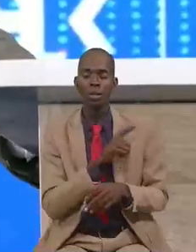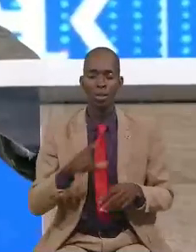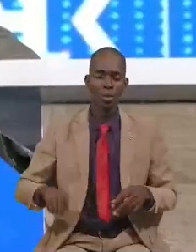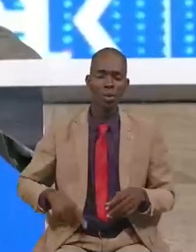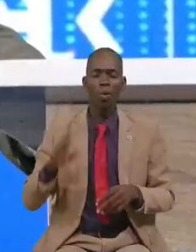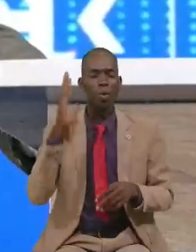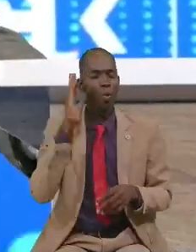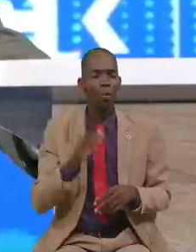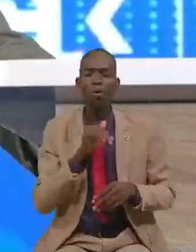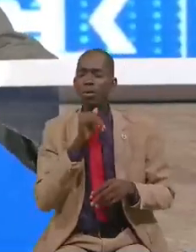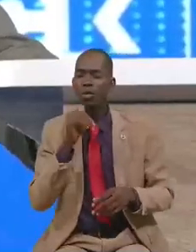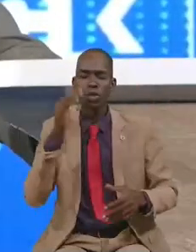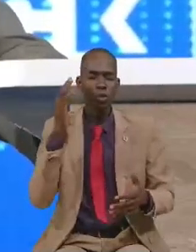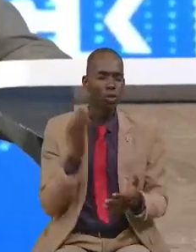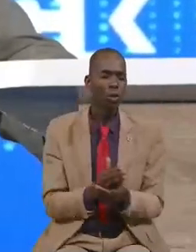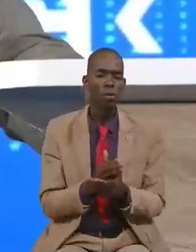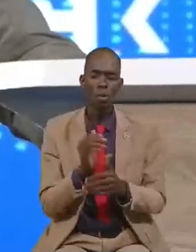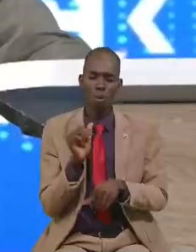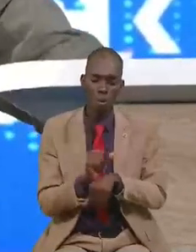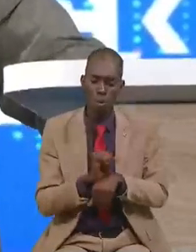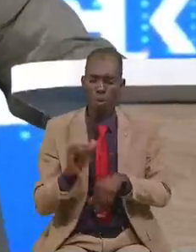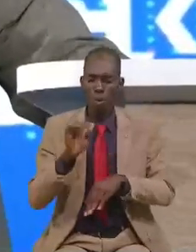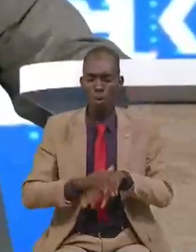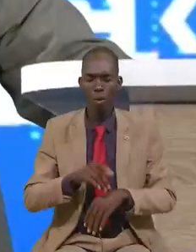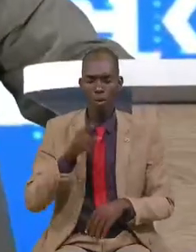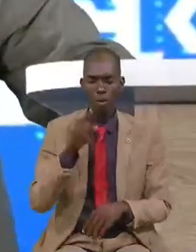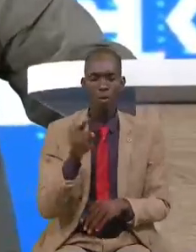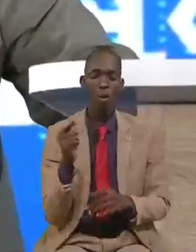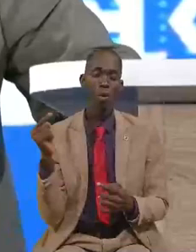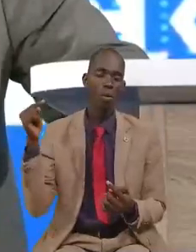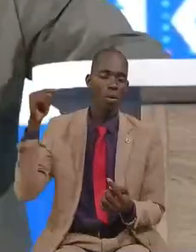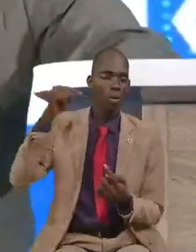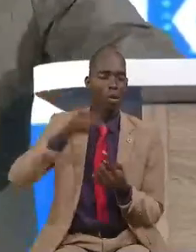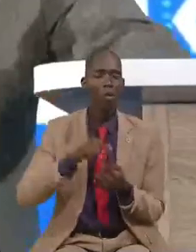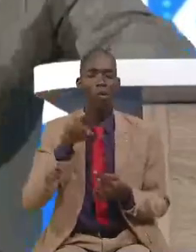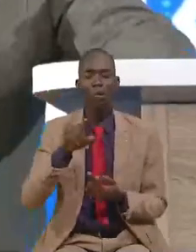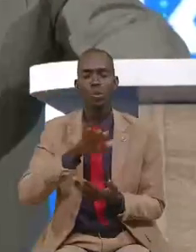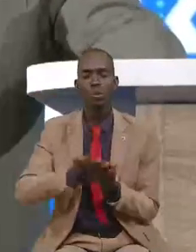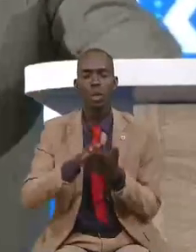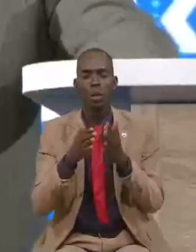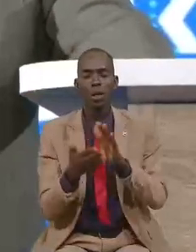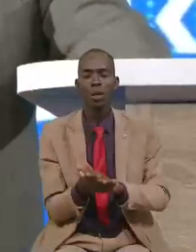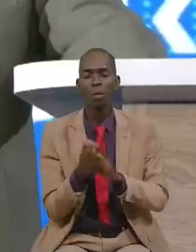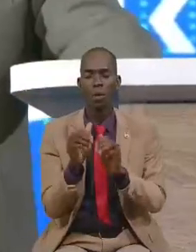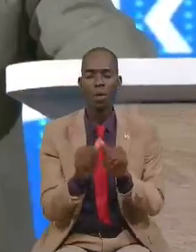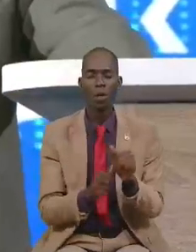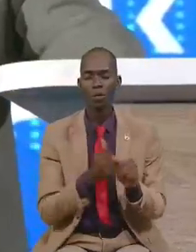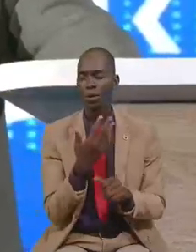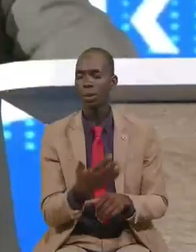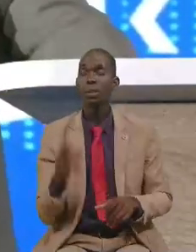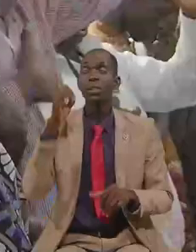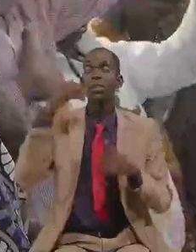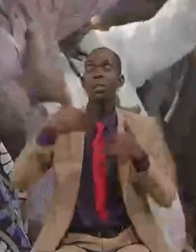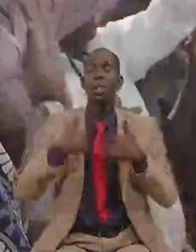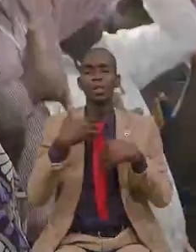Le Seigneur ne va pas cesser de travailler en toi jusqu'à ce que tu deviennes tout ce qu'il t'a